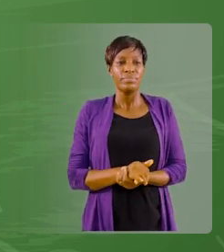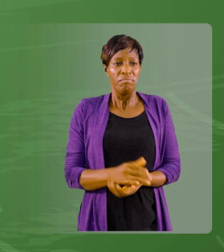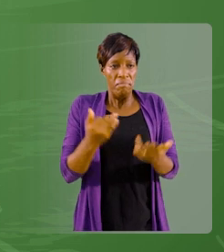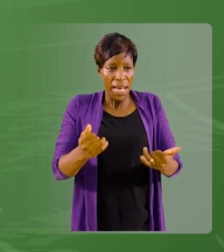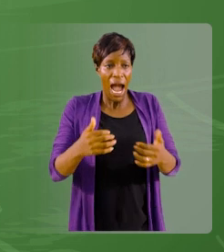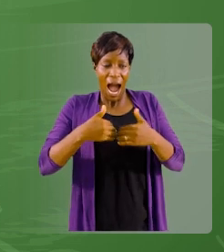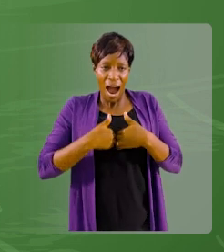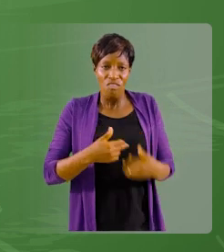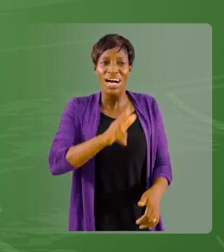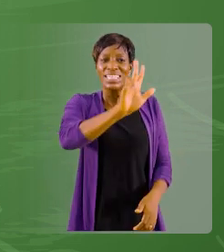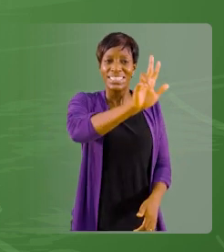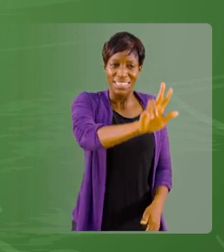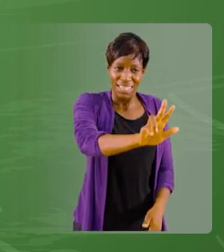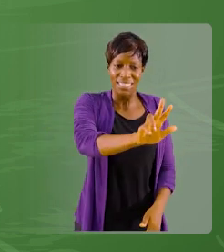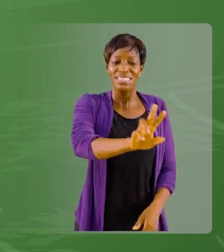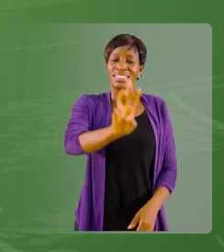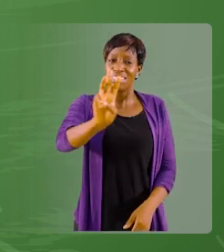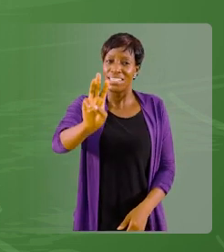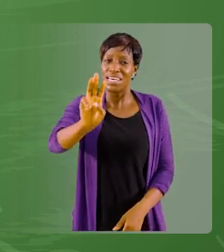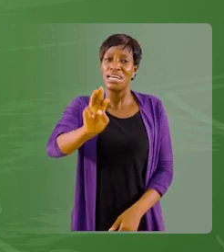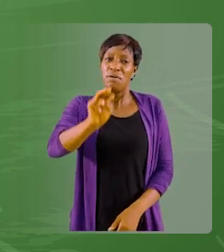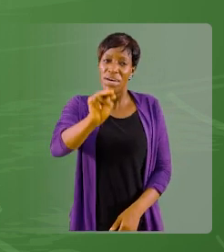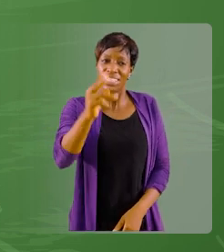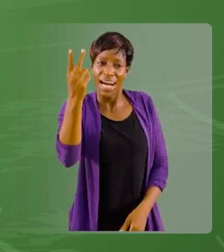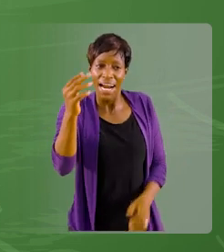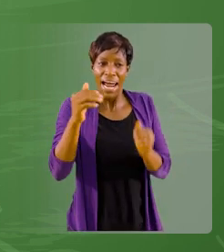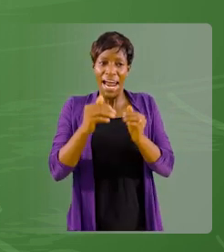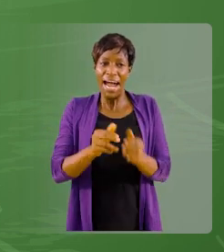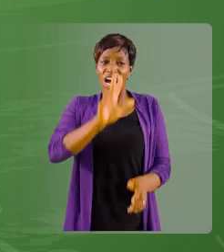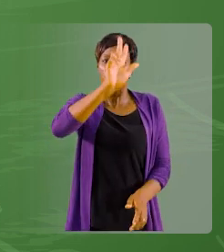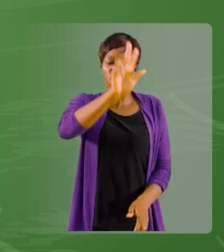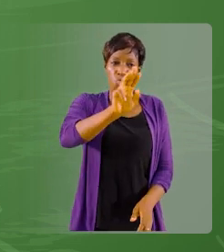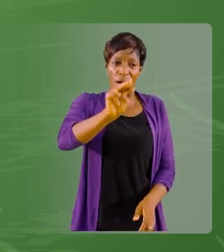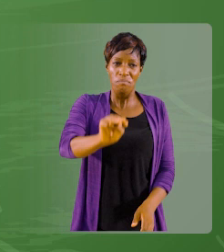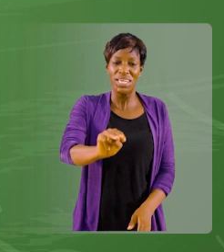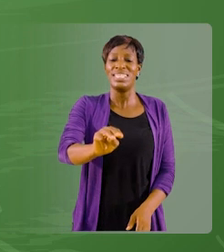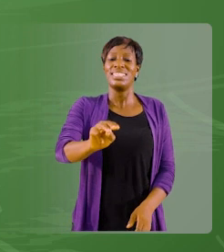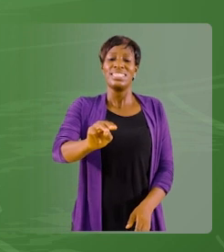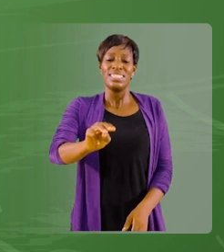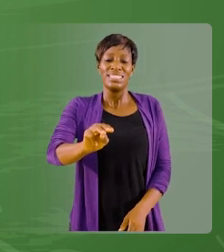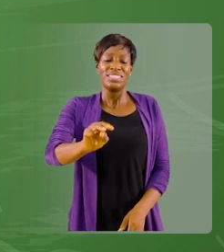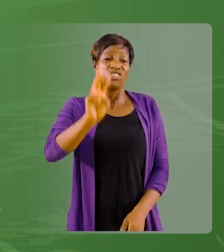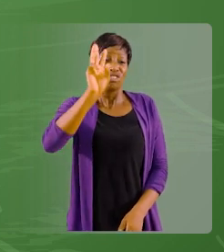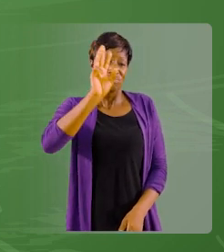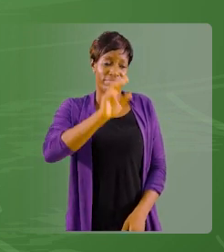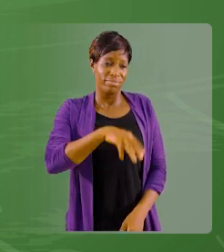mètres carrés qui est égal à 3600 décimètres carrés.